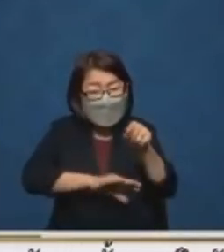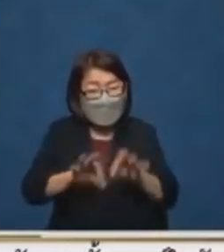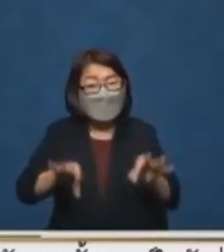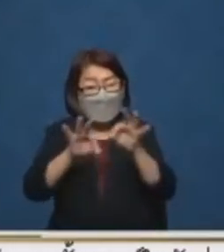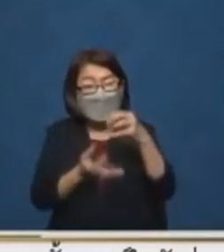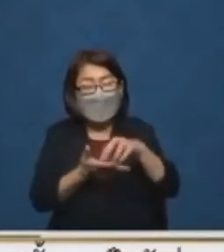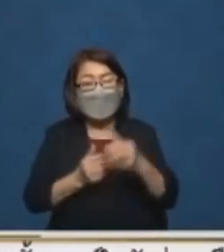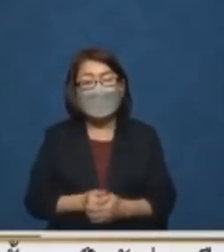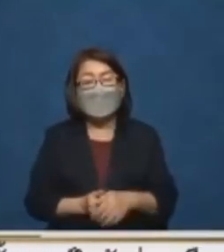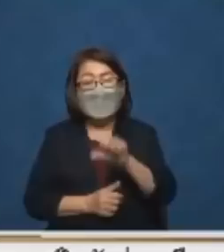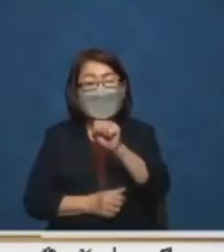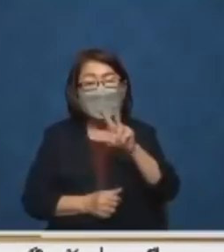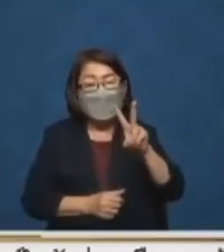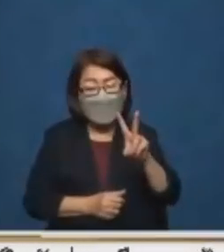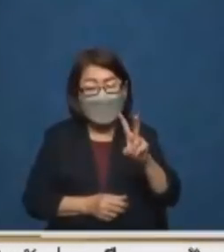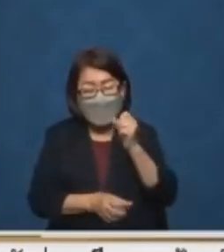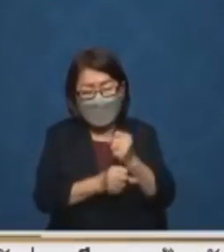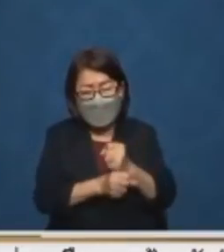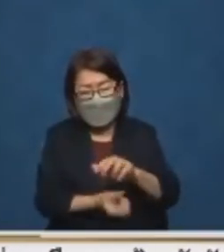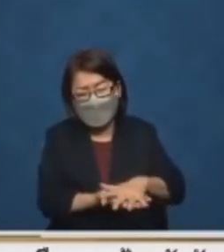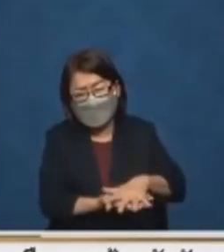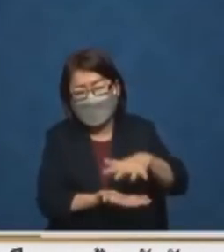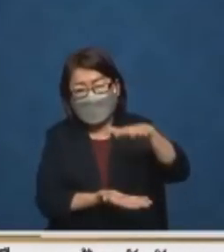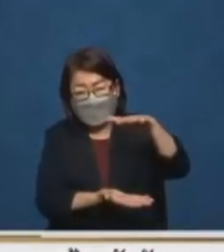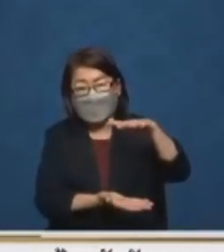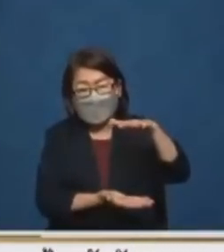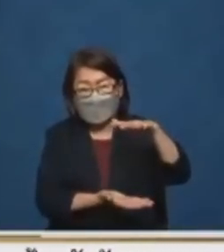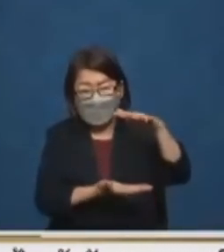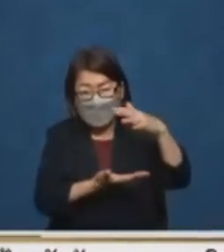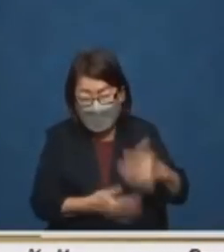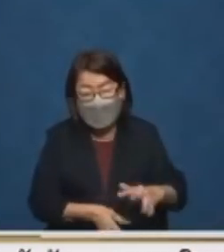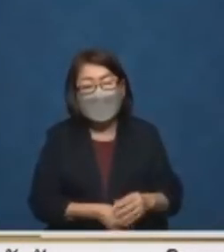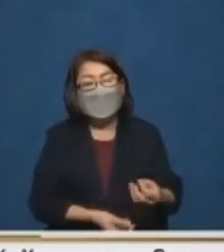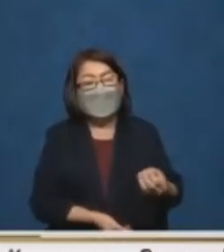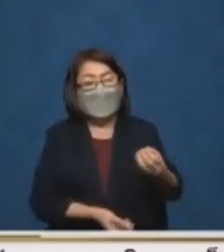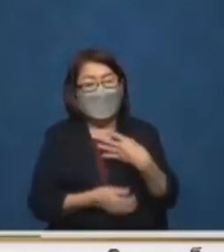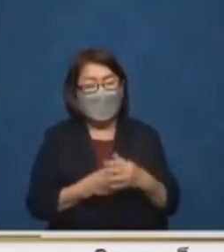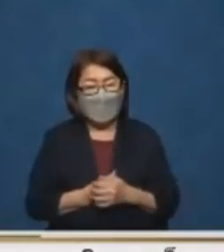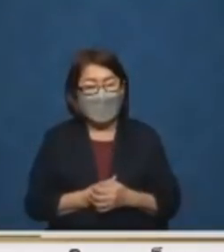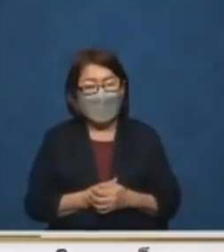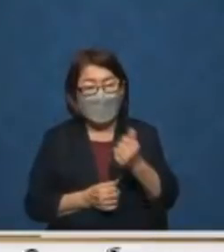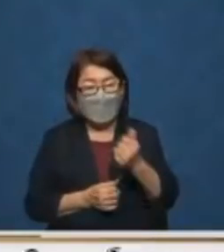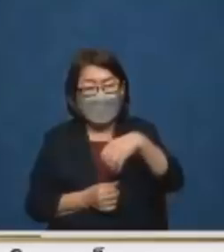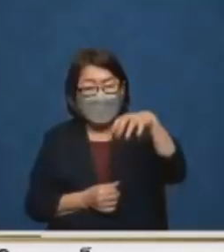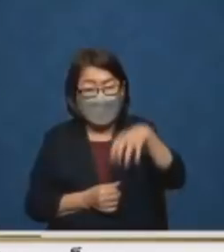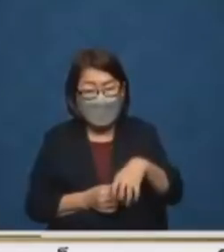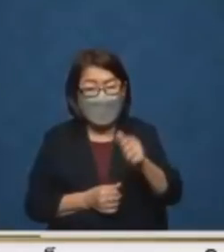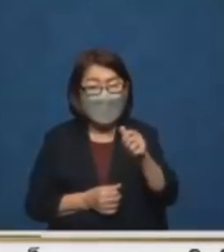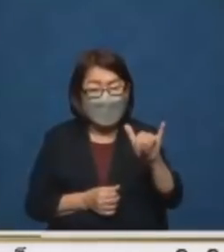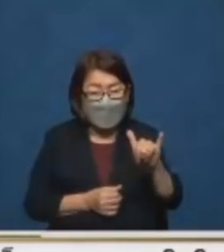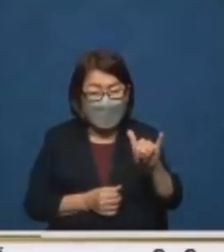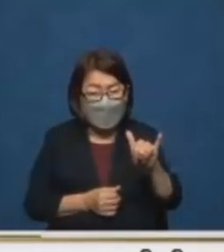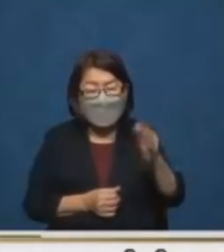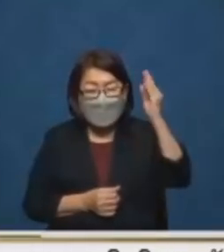โดยชินโวักษผลิตวักซีนได้จำนวนหนึ่งข้อจัดแจ้งให้องคการทาบไดจดซ้อเป็ครั้งไปไม่ได้มการลงนำใน